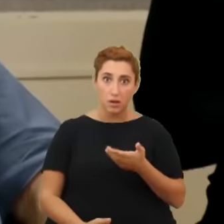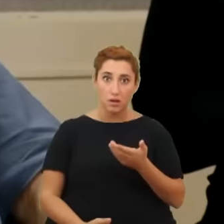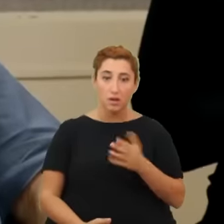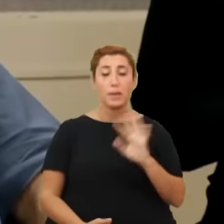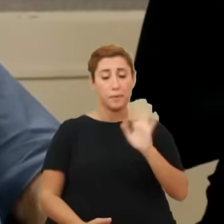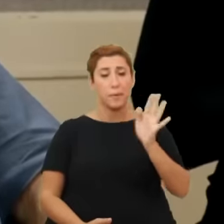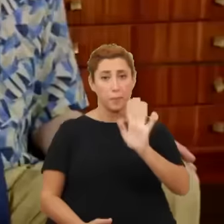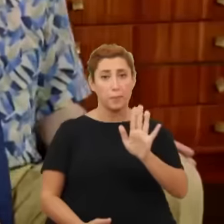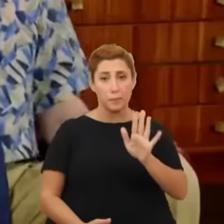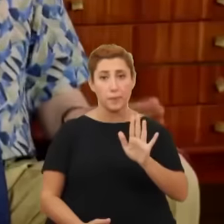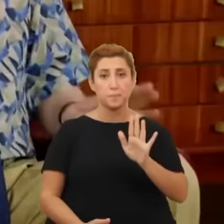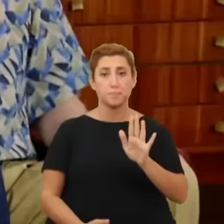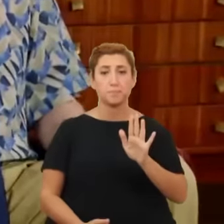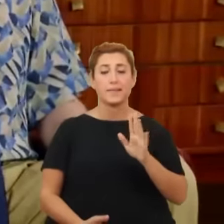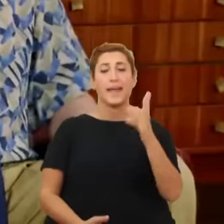Baba. Tamam.